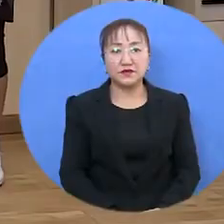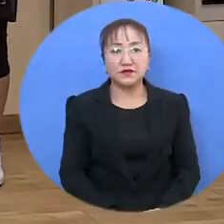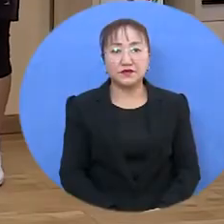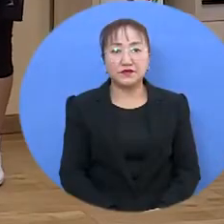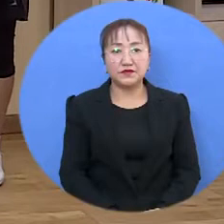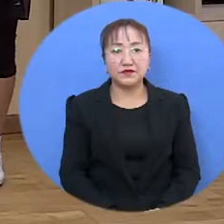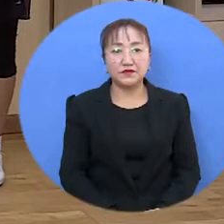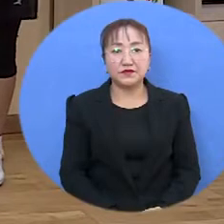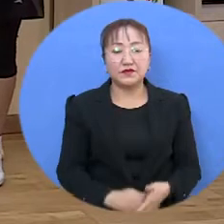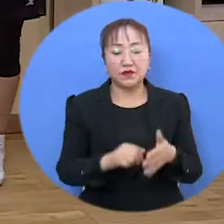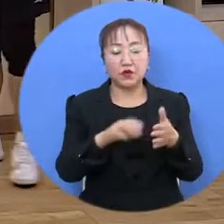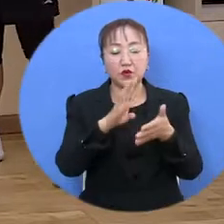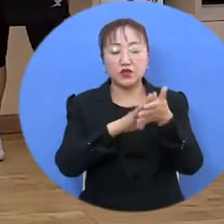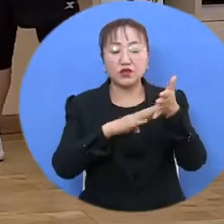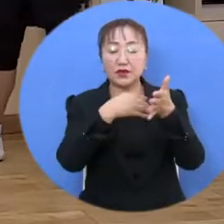Хүснэгтэн дээр хэмжилтээ бичихдээ